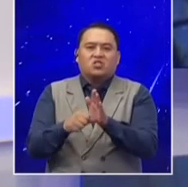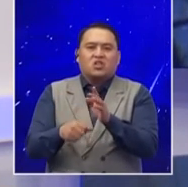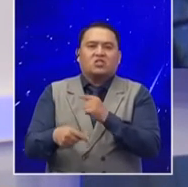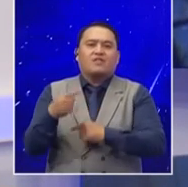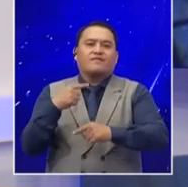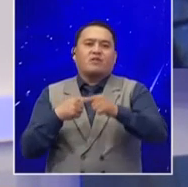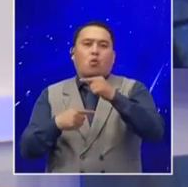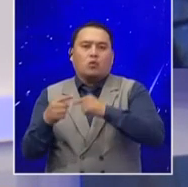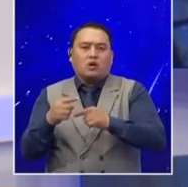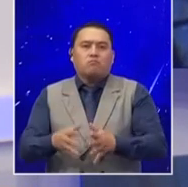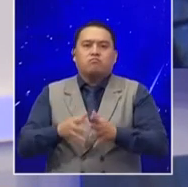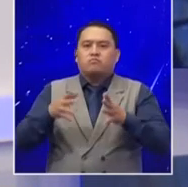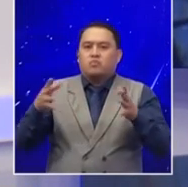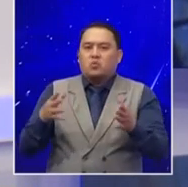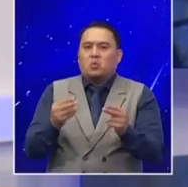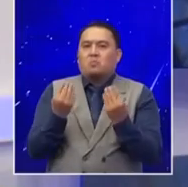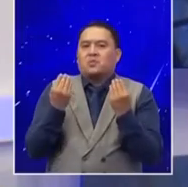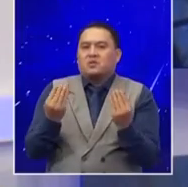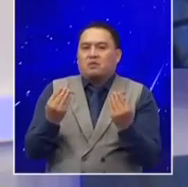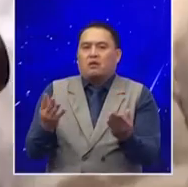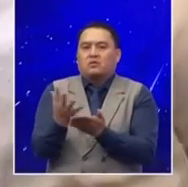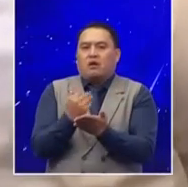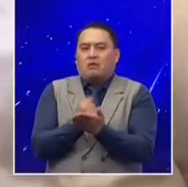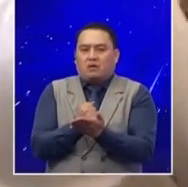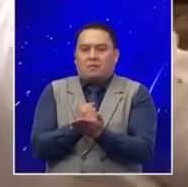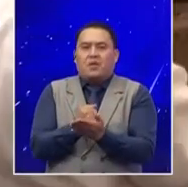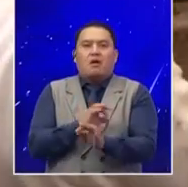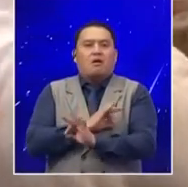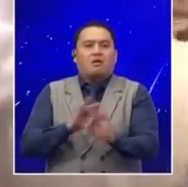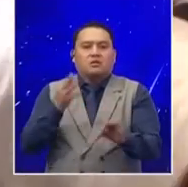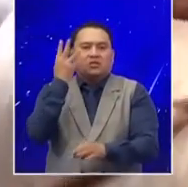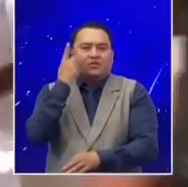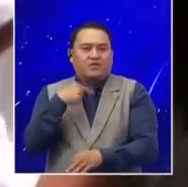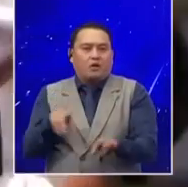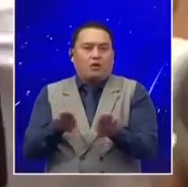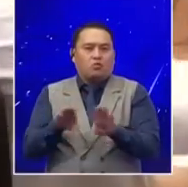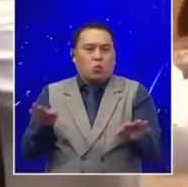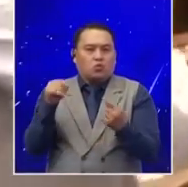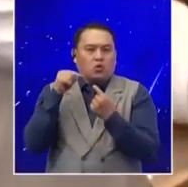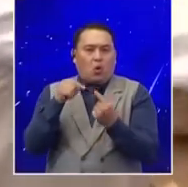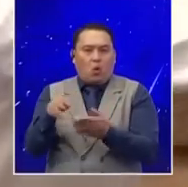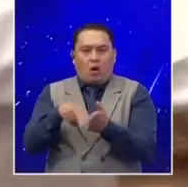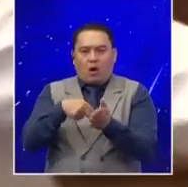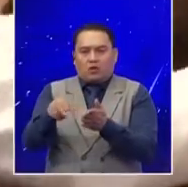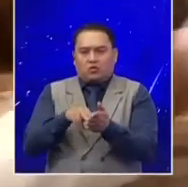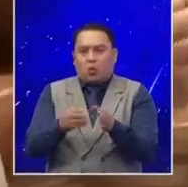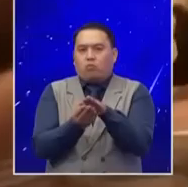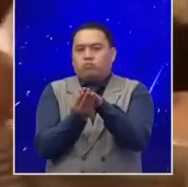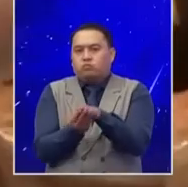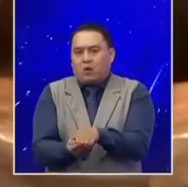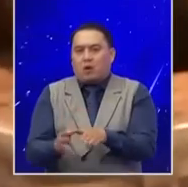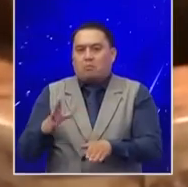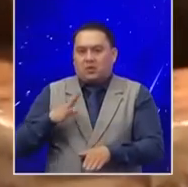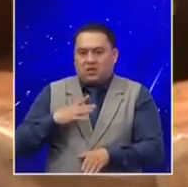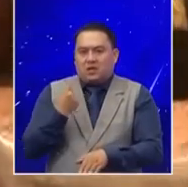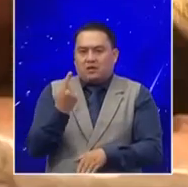династии. Большинство саркофагов в прекрасной сохранности. Сохранились цвета, в которые они были окрашены. Эти